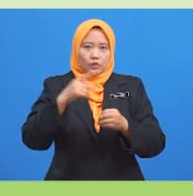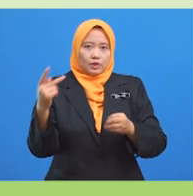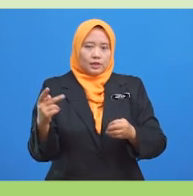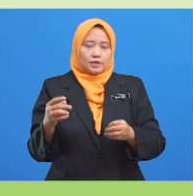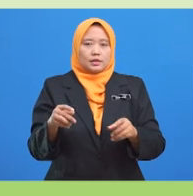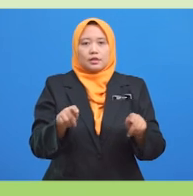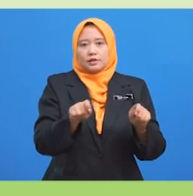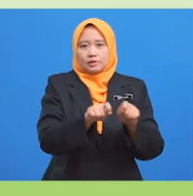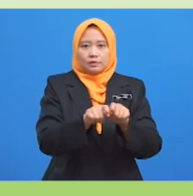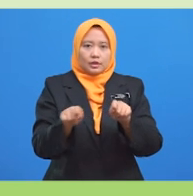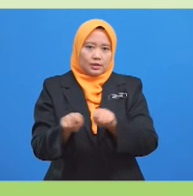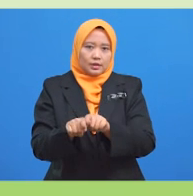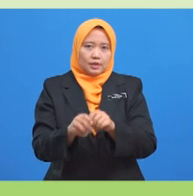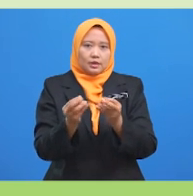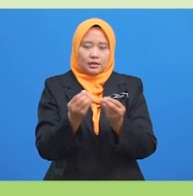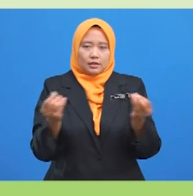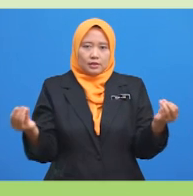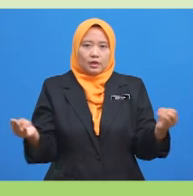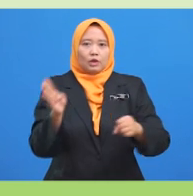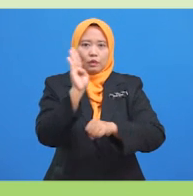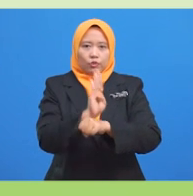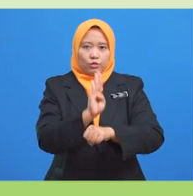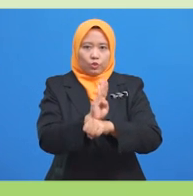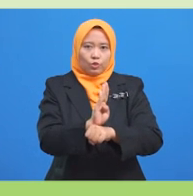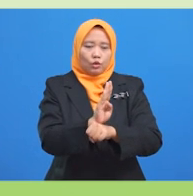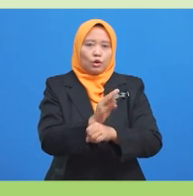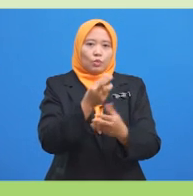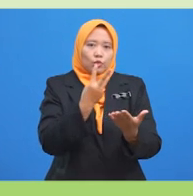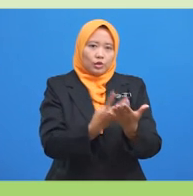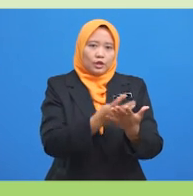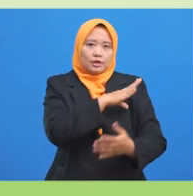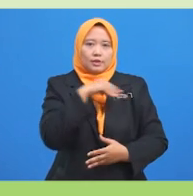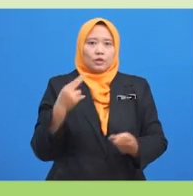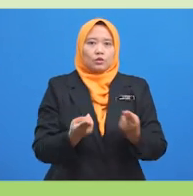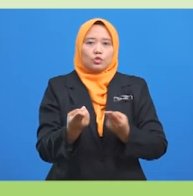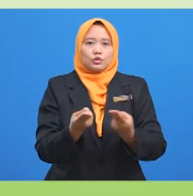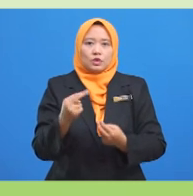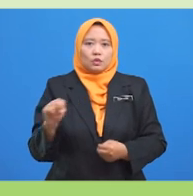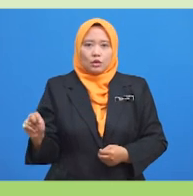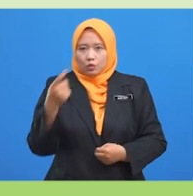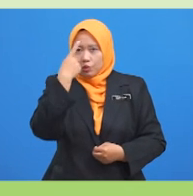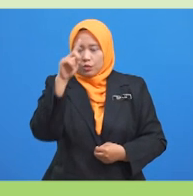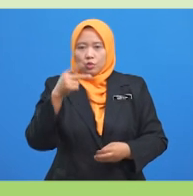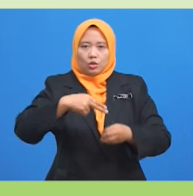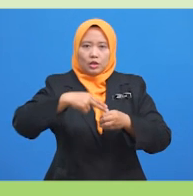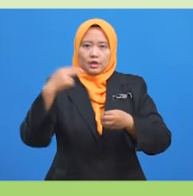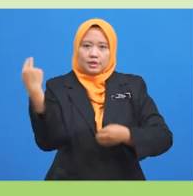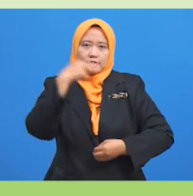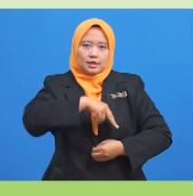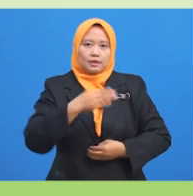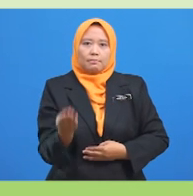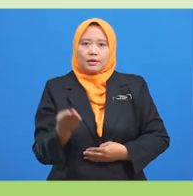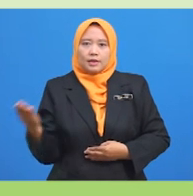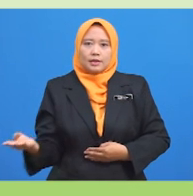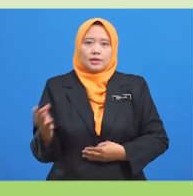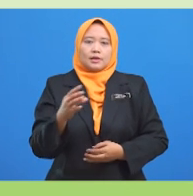tanah, modal, buruh dan usahawan untuk menghasilkan output atau barang dan perkhidmatan.